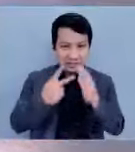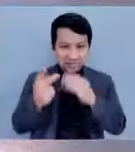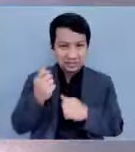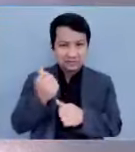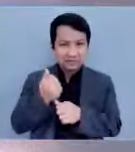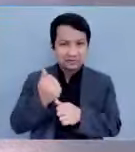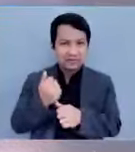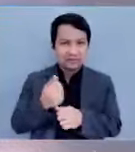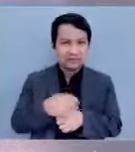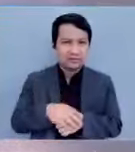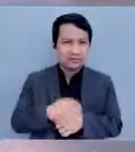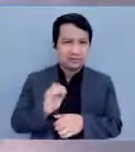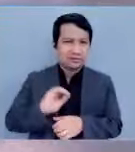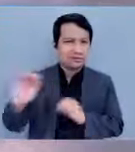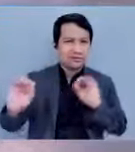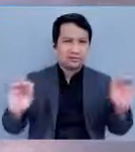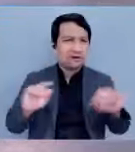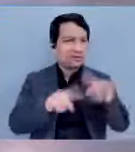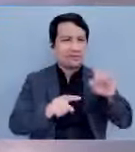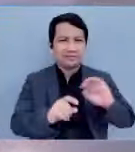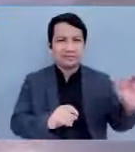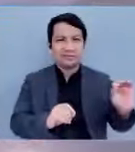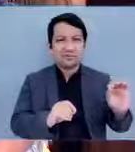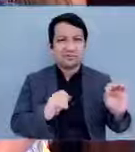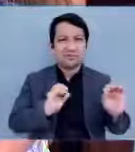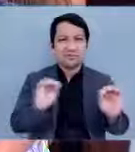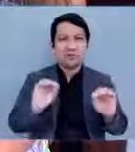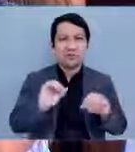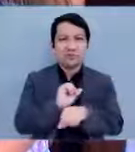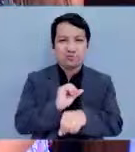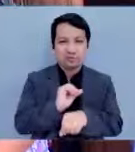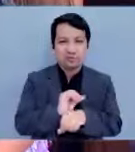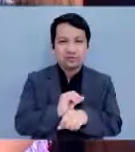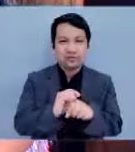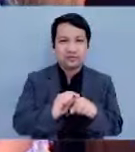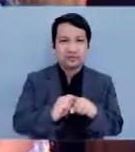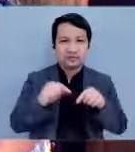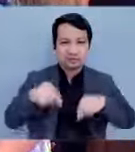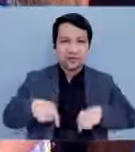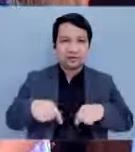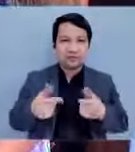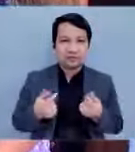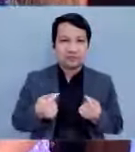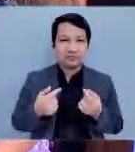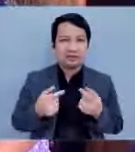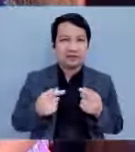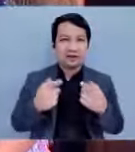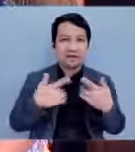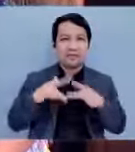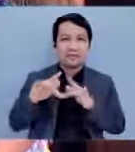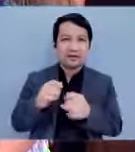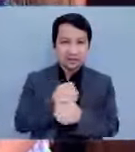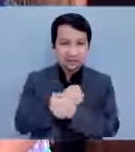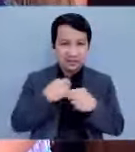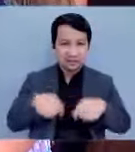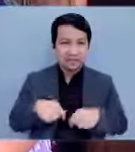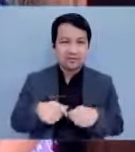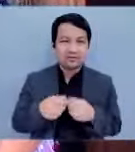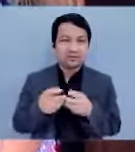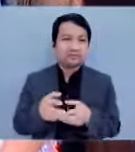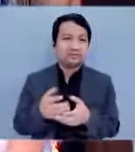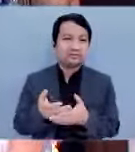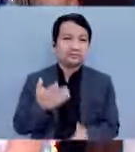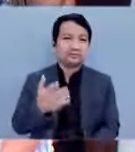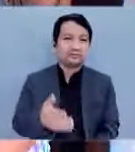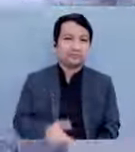po silang magkakaibang day job din po aside from doing this. Kasi passion po and at the same time, way of living na rin. Shout out sa mga bosses